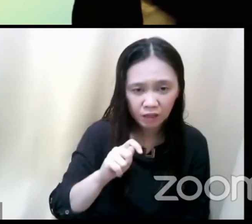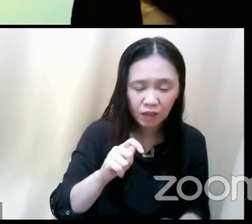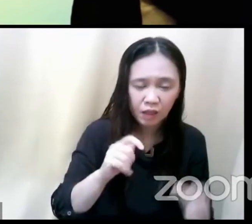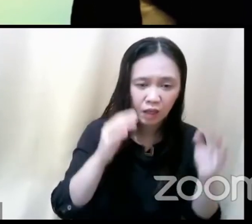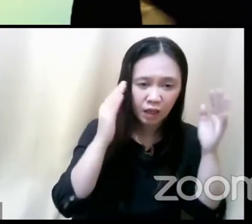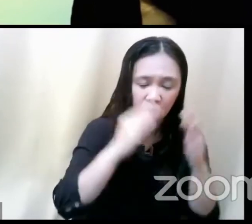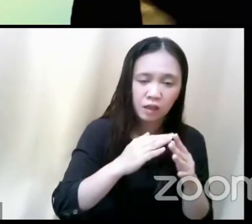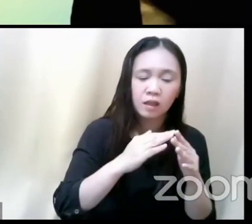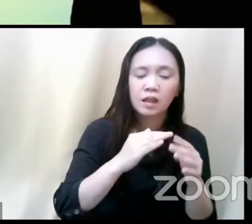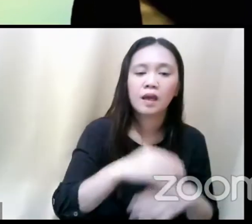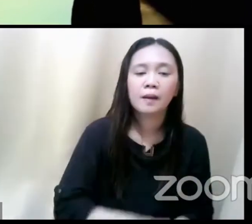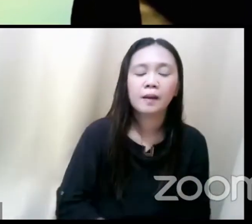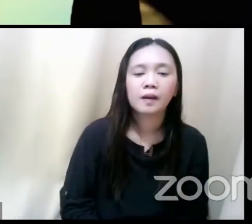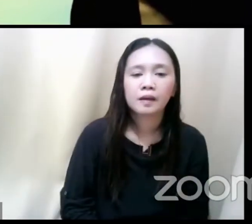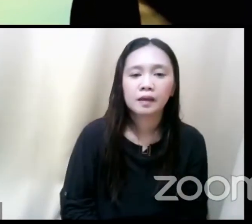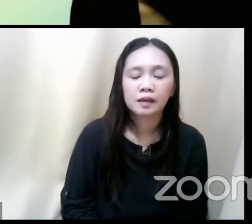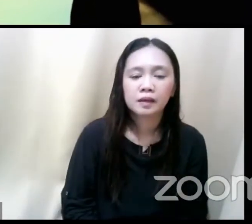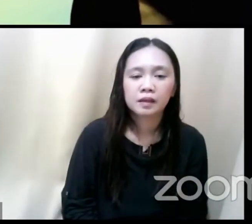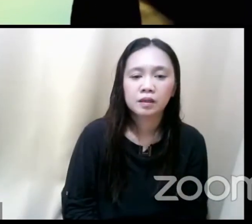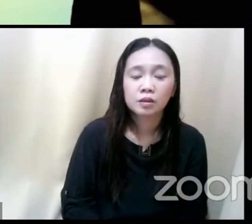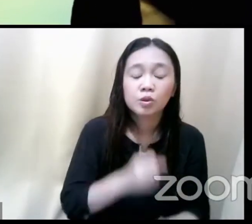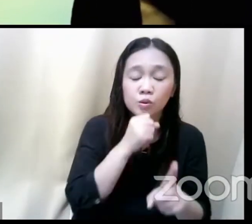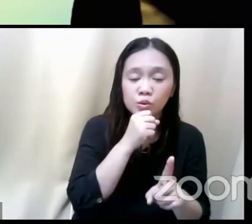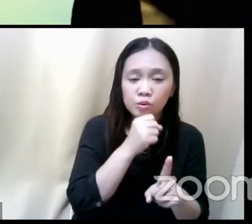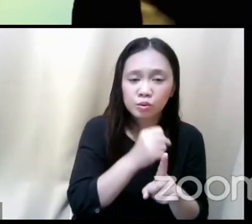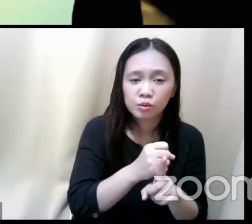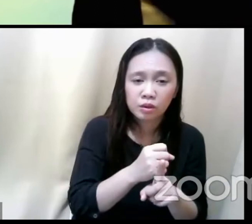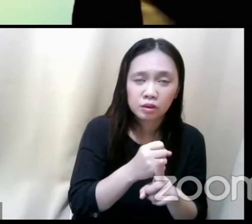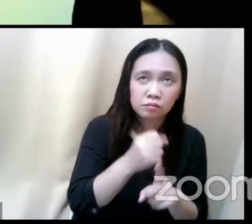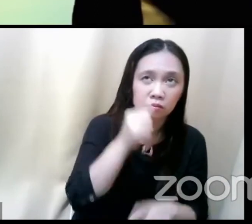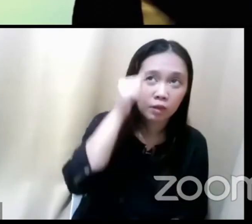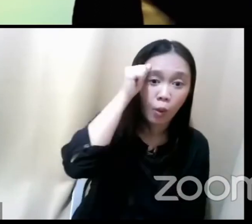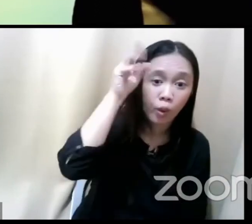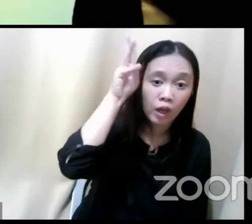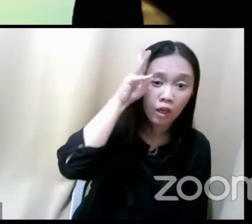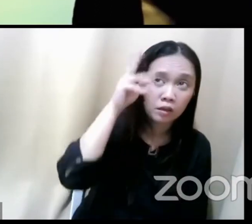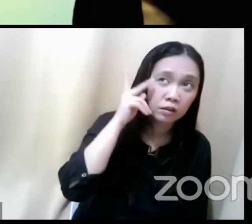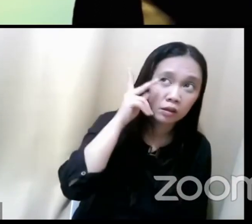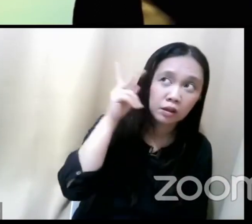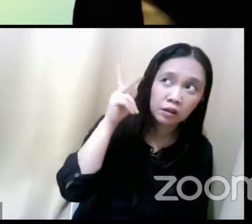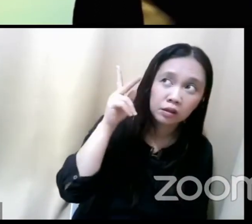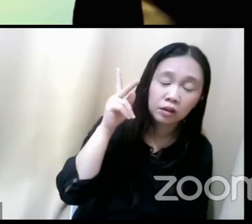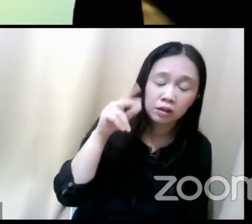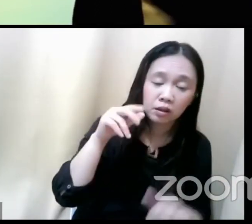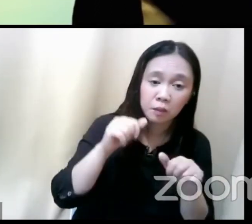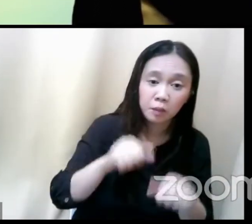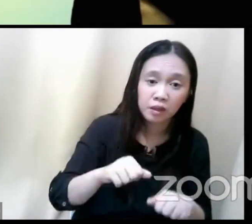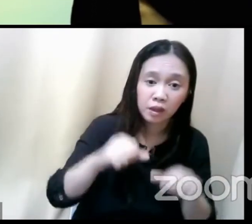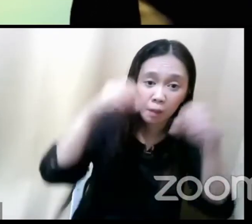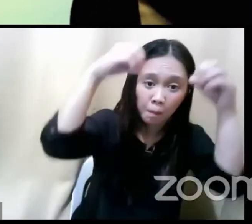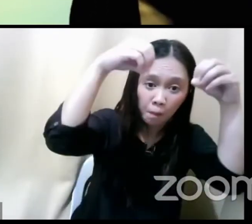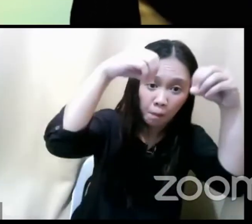sure aware siya sa mga nakikita niya na pwedeng bumagsak. Okay? Or pwedeng tumumba sa kanya.